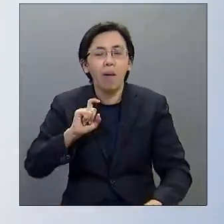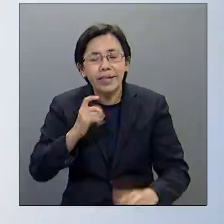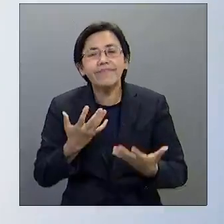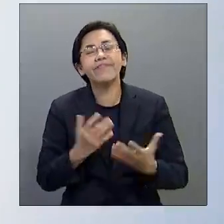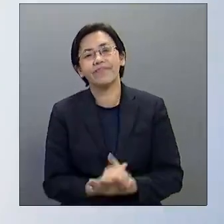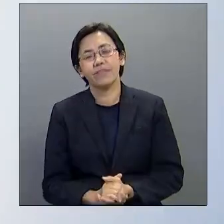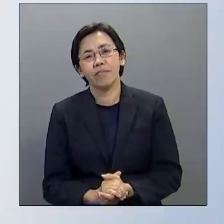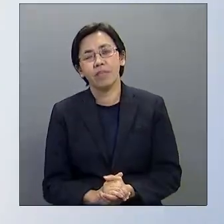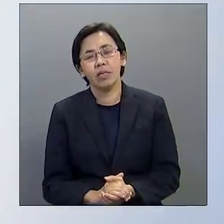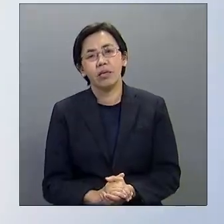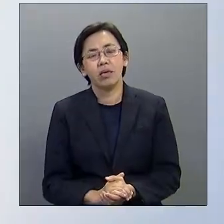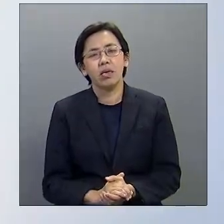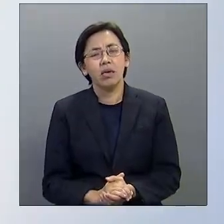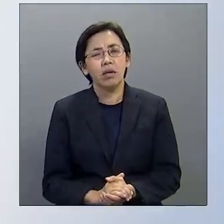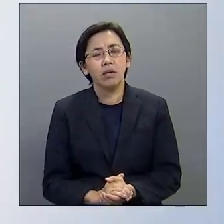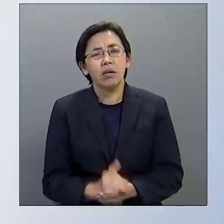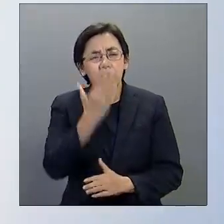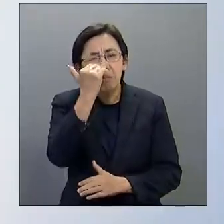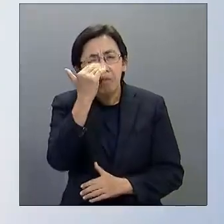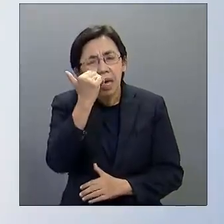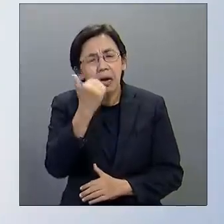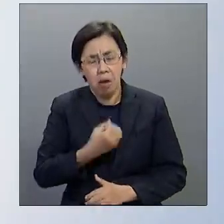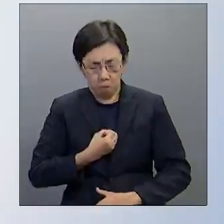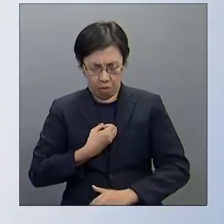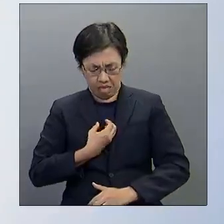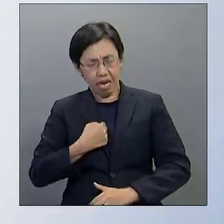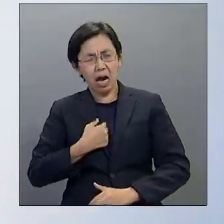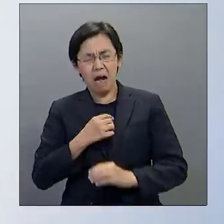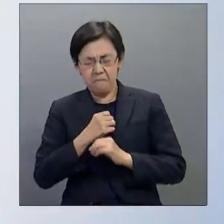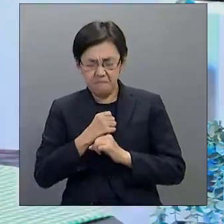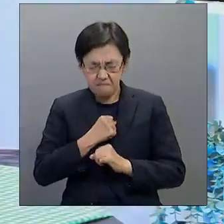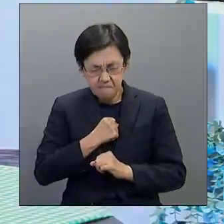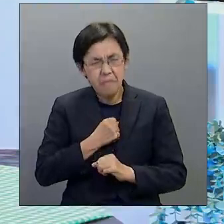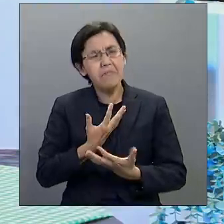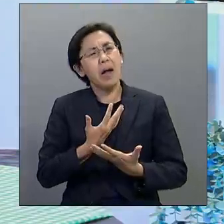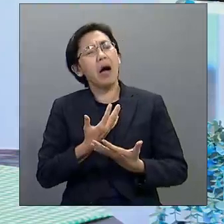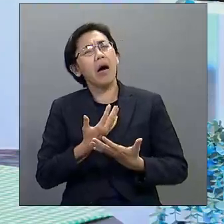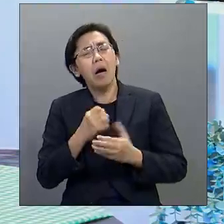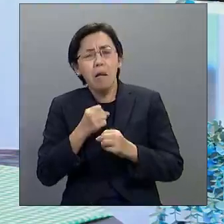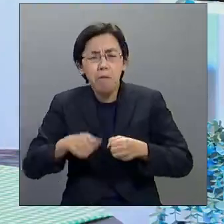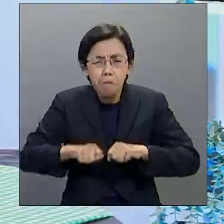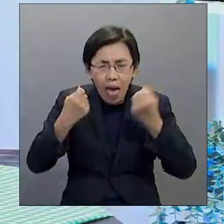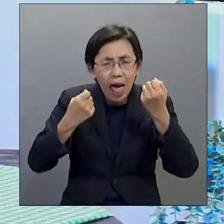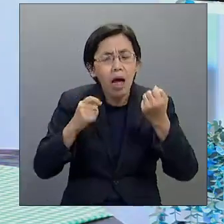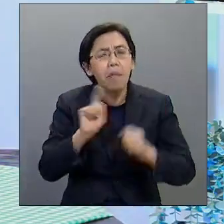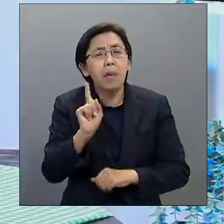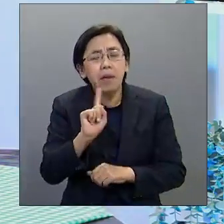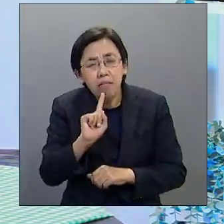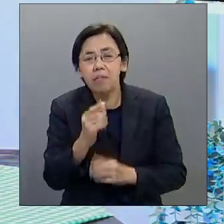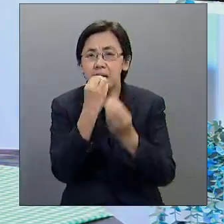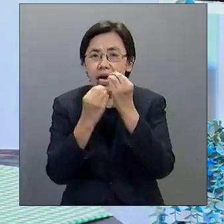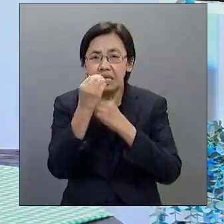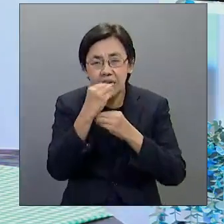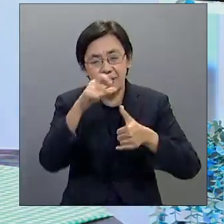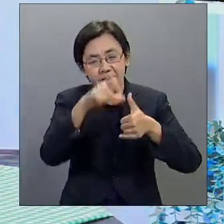ย้อนไปดูว่าเอ๊ะปัจจัยเสี่ยงต่อการเกิดโรคหัวใจเนี่ยมันได้แก่อะไรบ้างนะครับหนีไม่พ้นเรื่องของอาหารการกินและพฤติกร